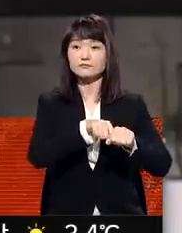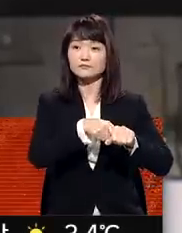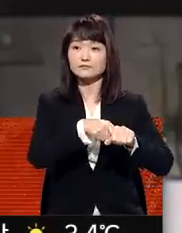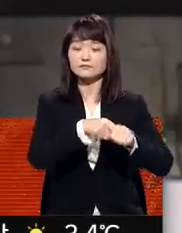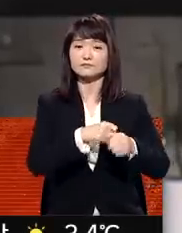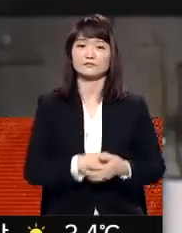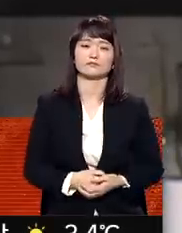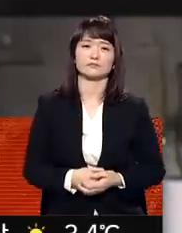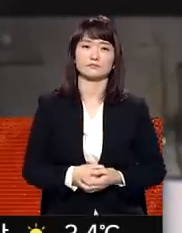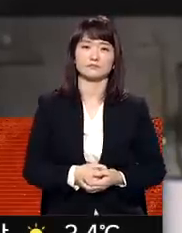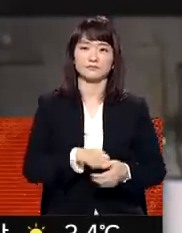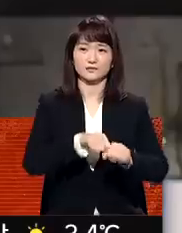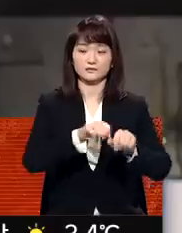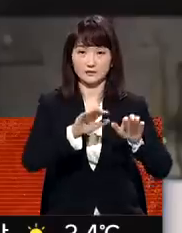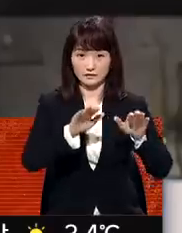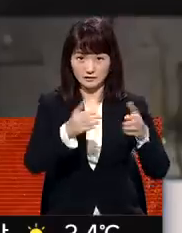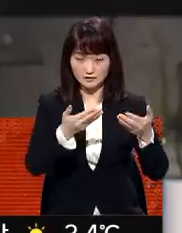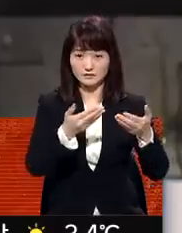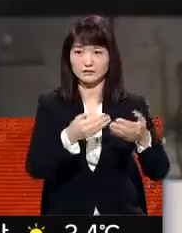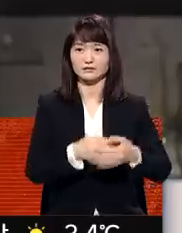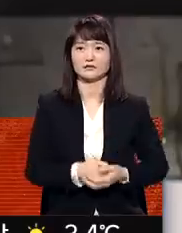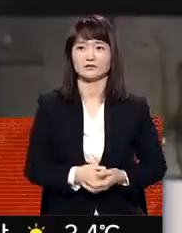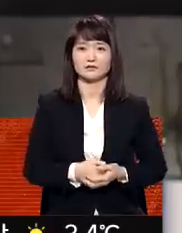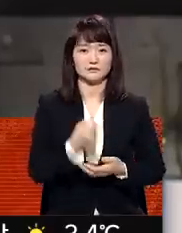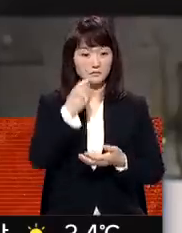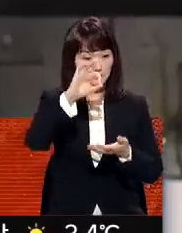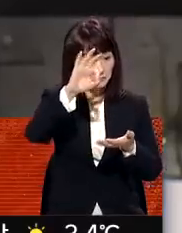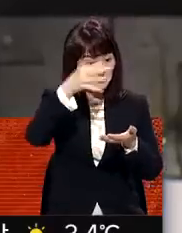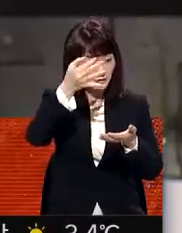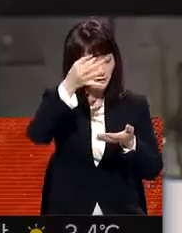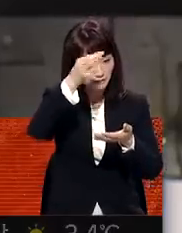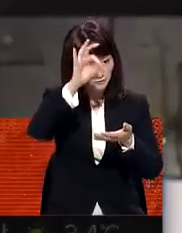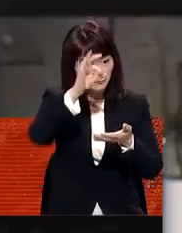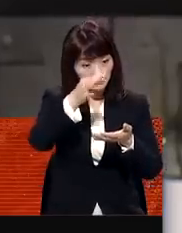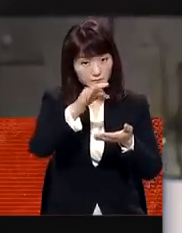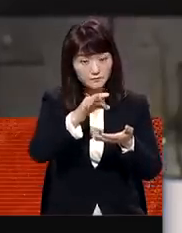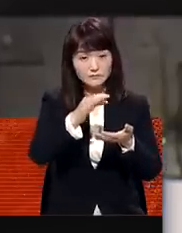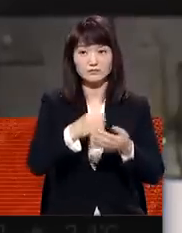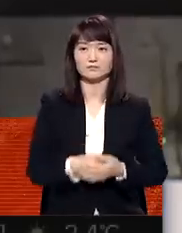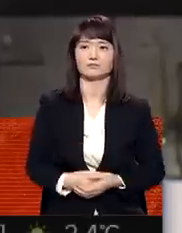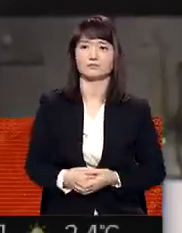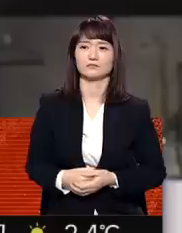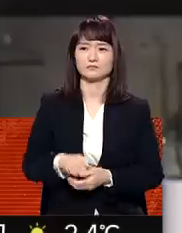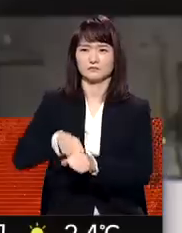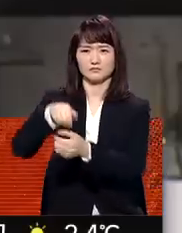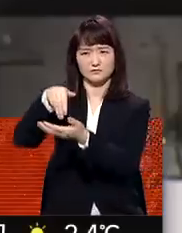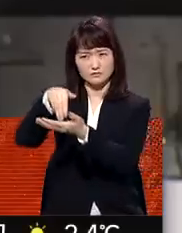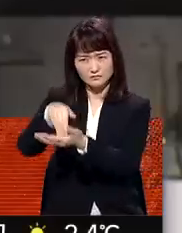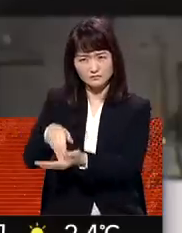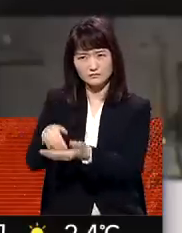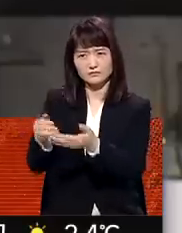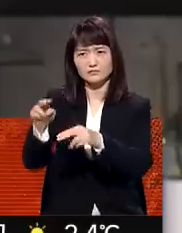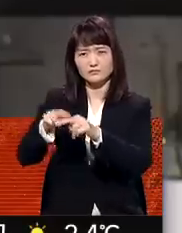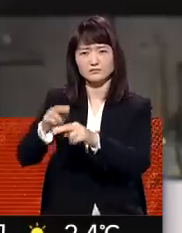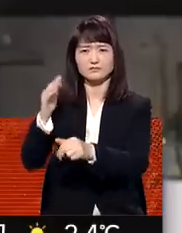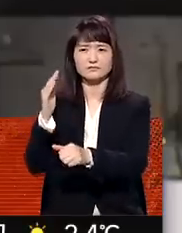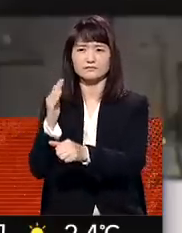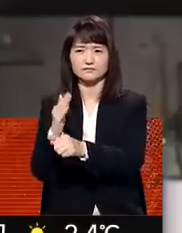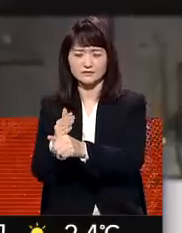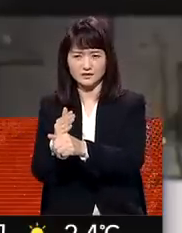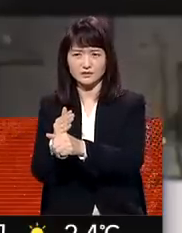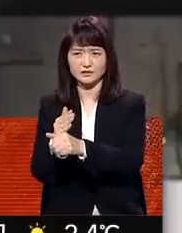경진계가 있거든요 경쟁기에는 견체하고 감봉이 경쟁기하고 중진기관을 알다시피 정직 강등 해임